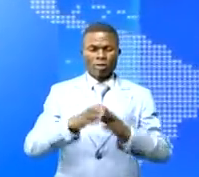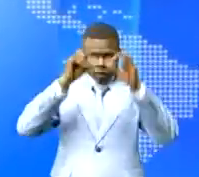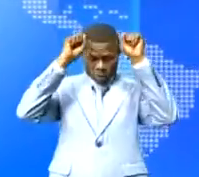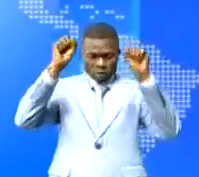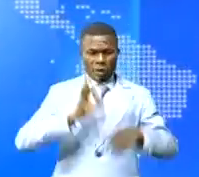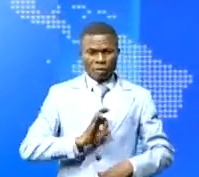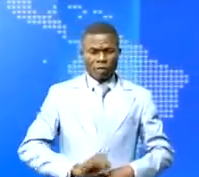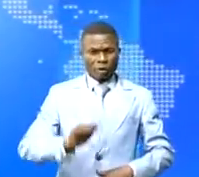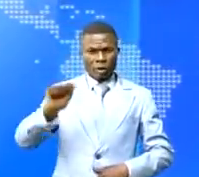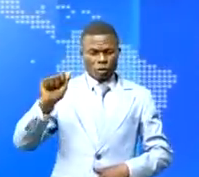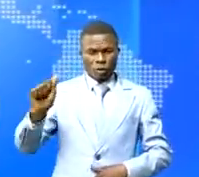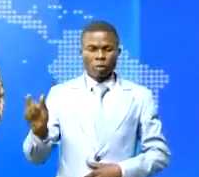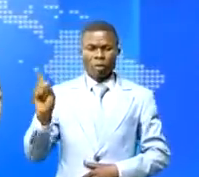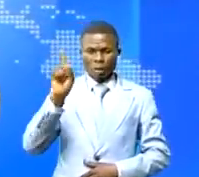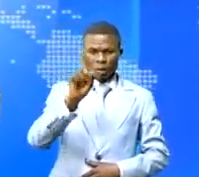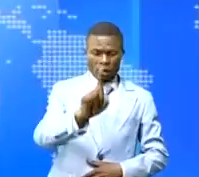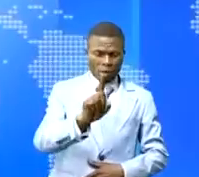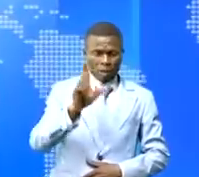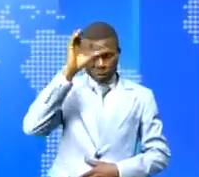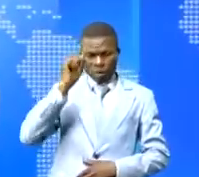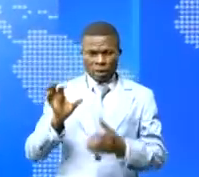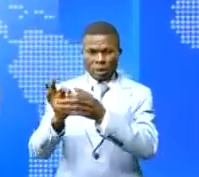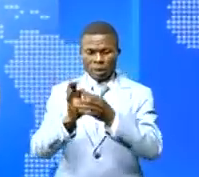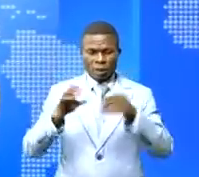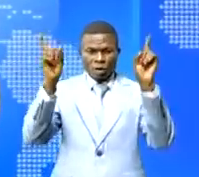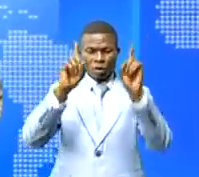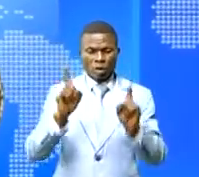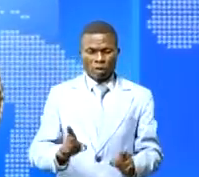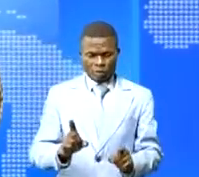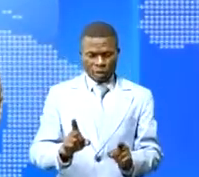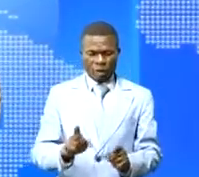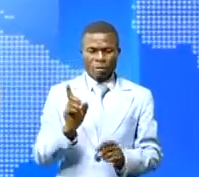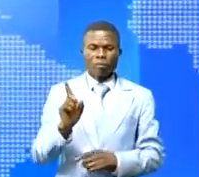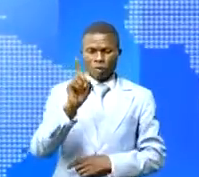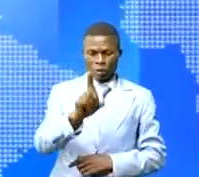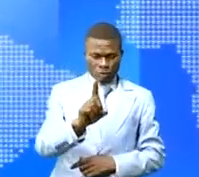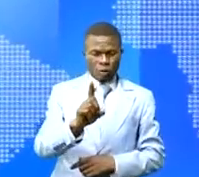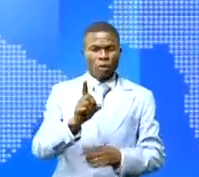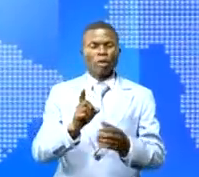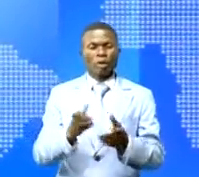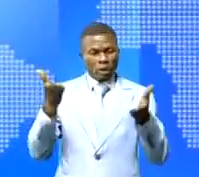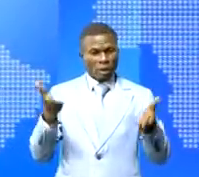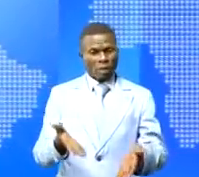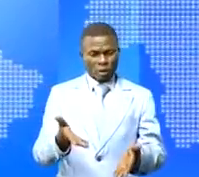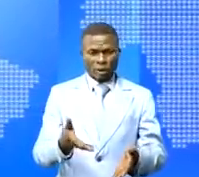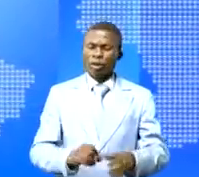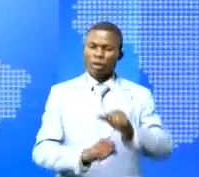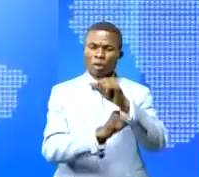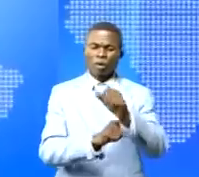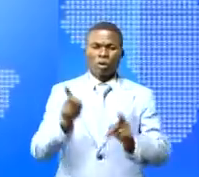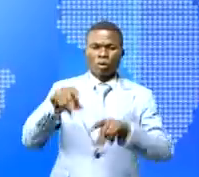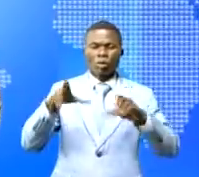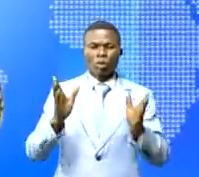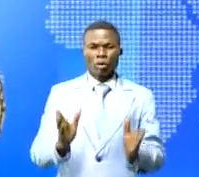président Félix-Antoine Tshisekedi Tshilombo, président en exercice de l'Union africaine, a exprimé le soutien du peuple